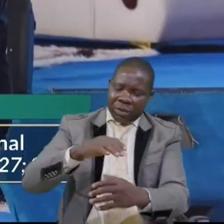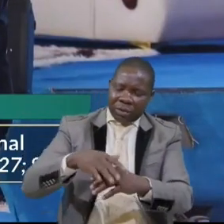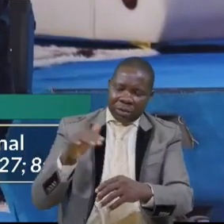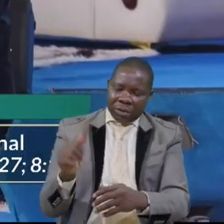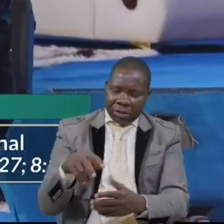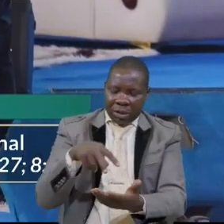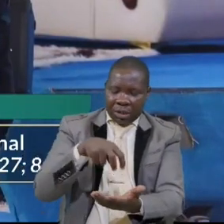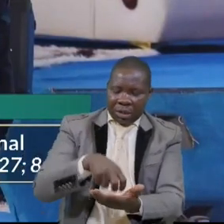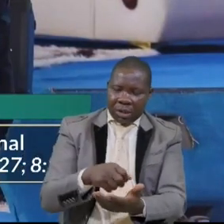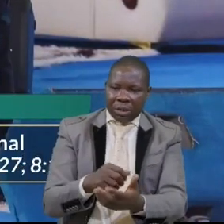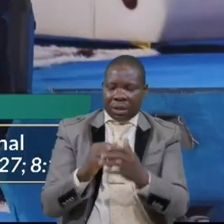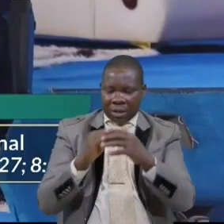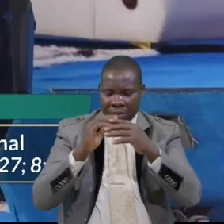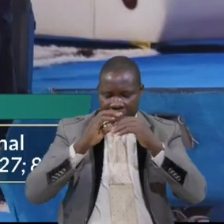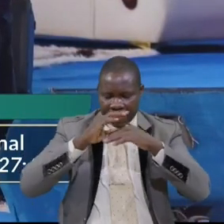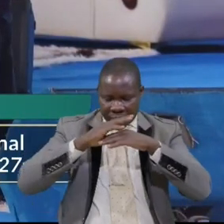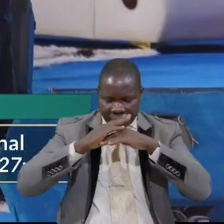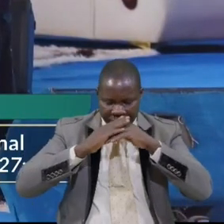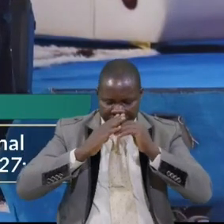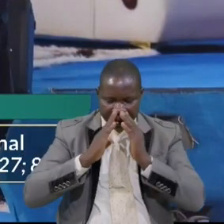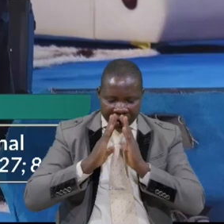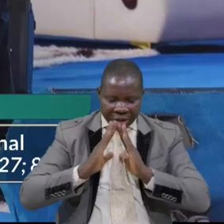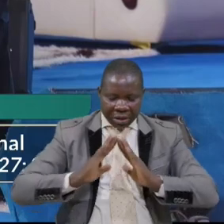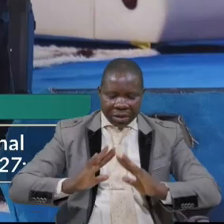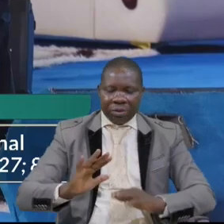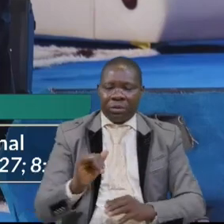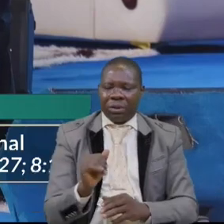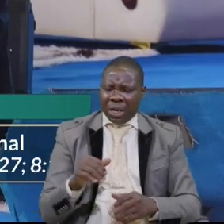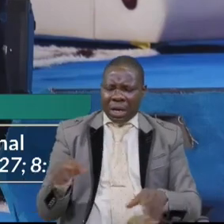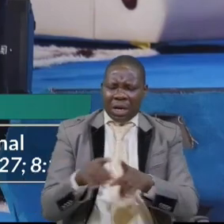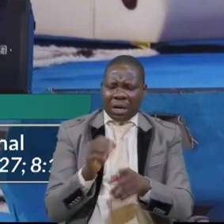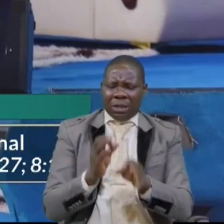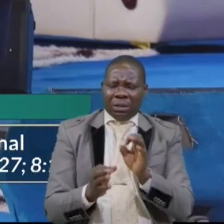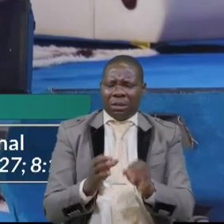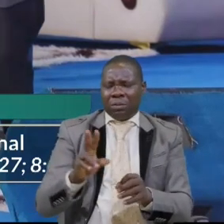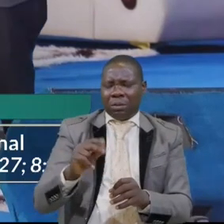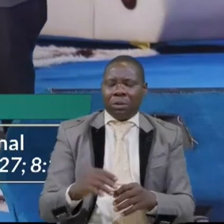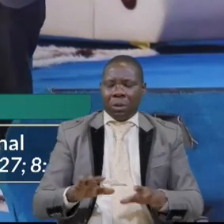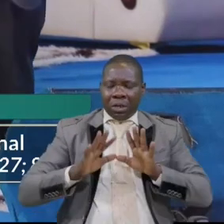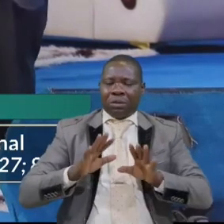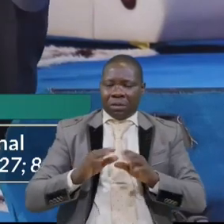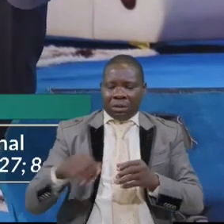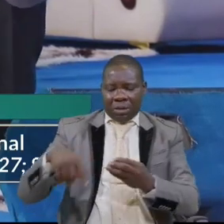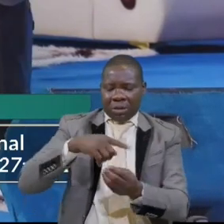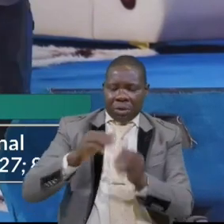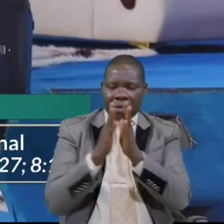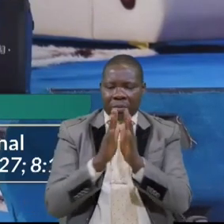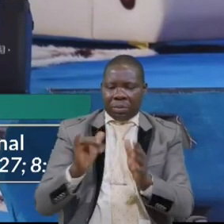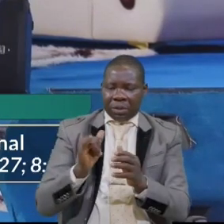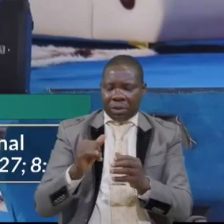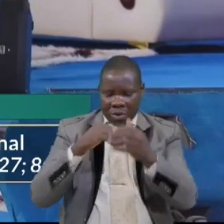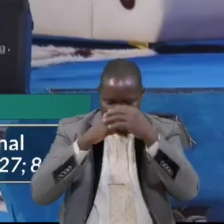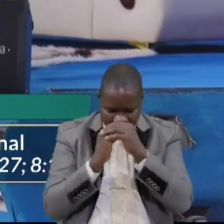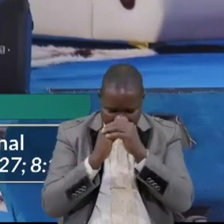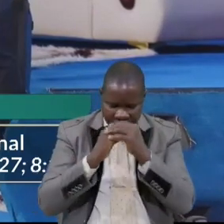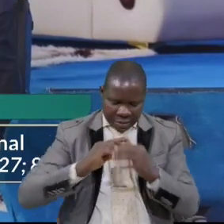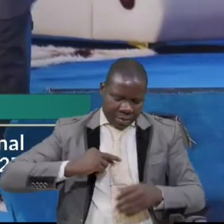Comme s'il n'y avait pas de menace sur la prière, sur la religion, sur l'adoration. Il se mettait à